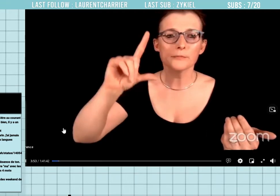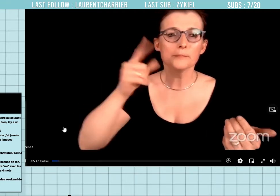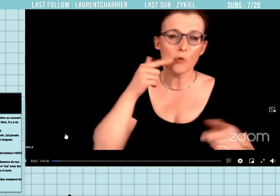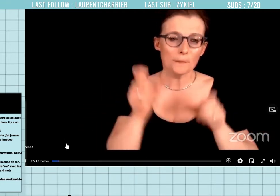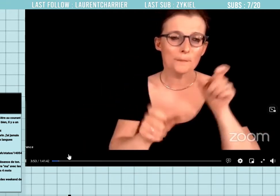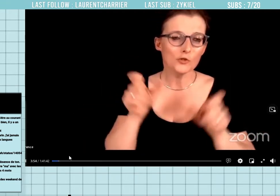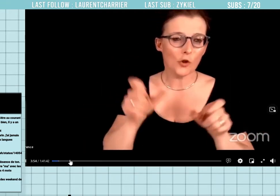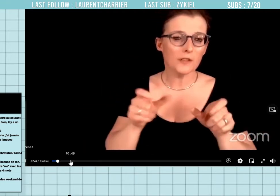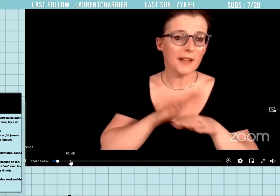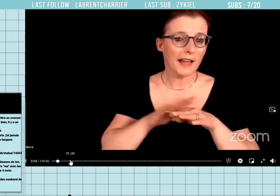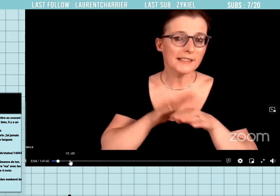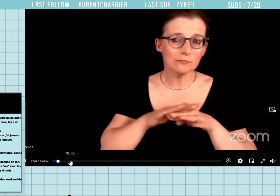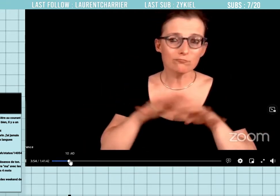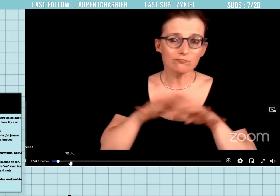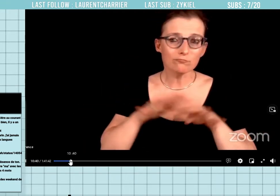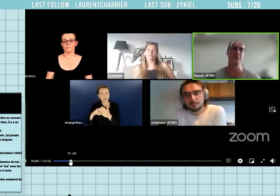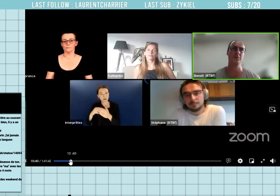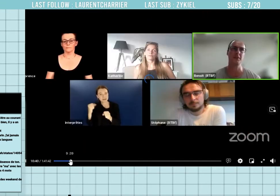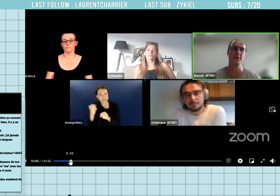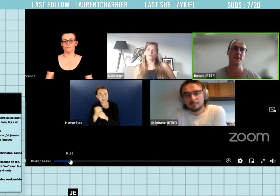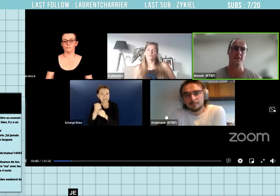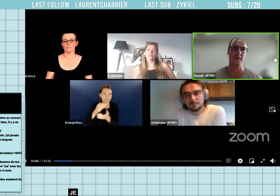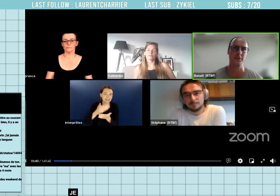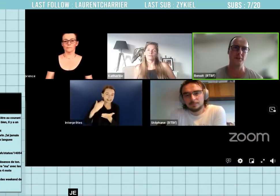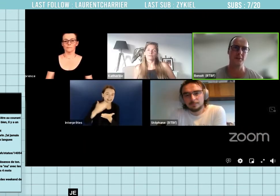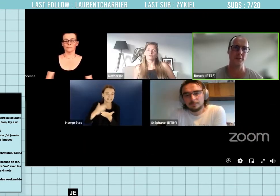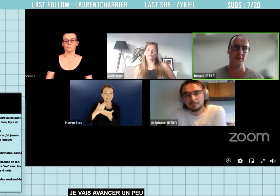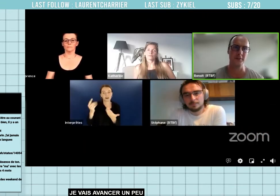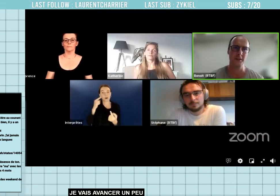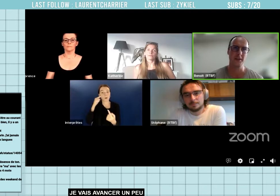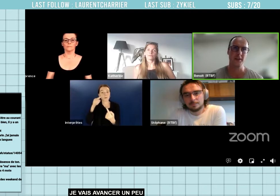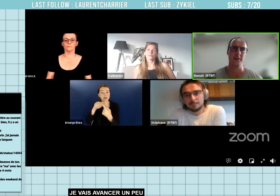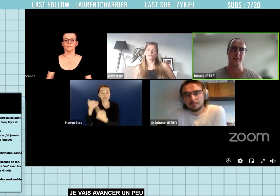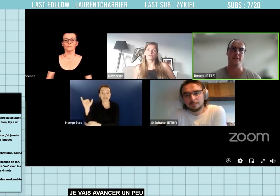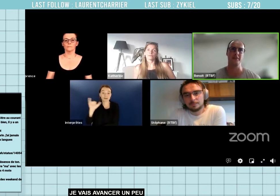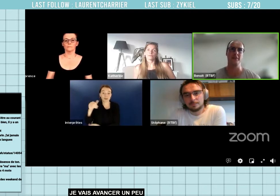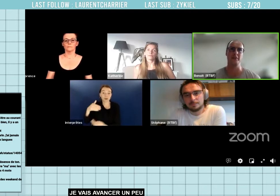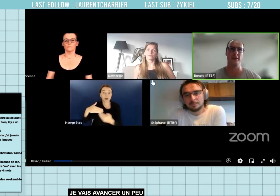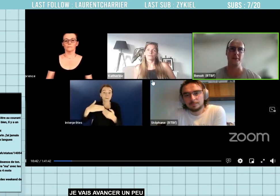On me dit qu'il faut que j'attende un petit peu. Alors, je vais avancer un peu.